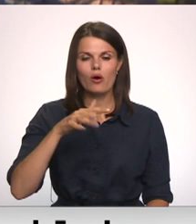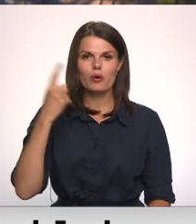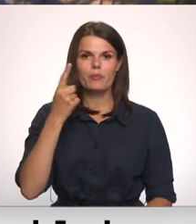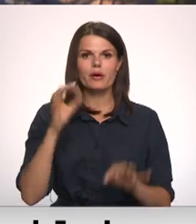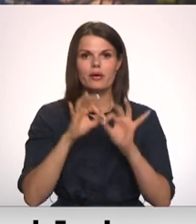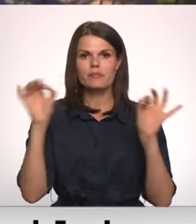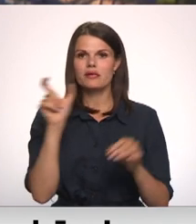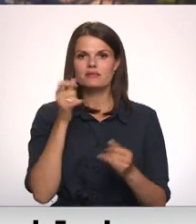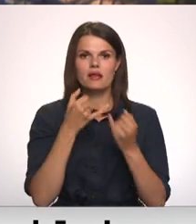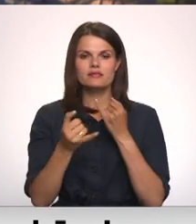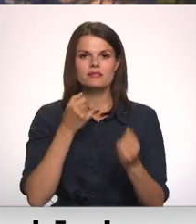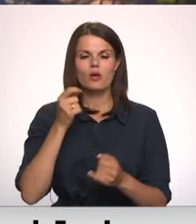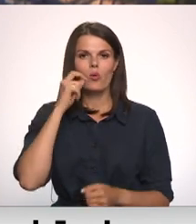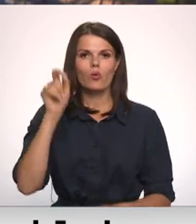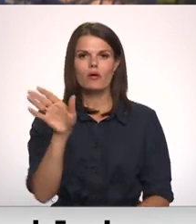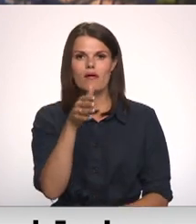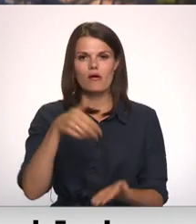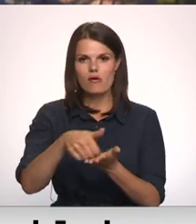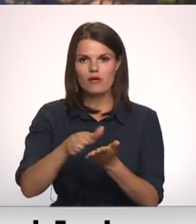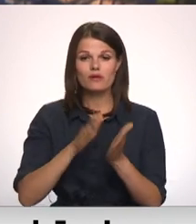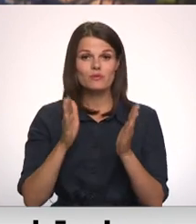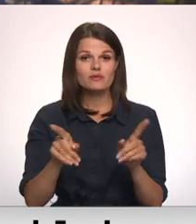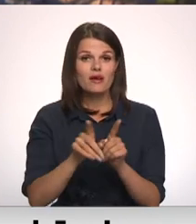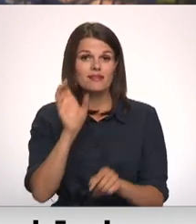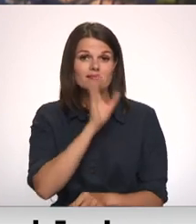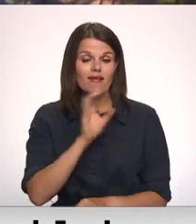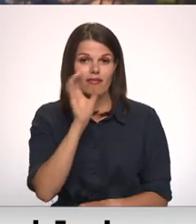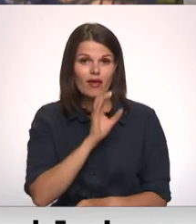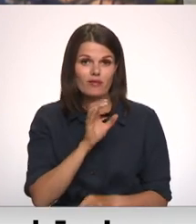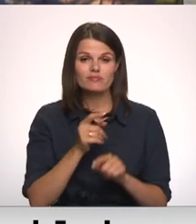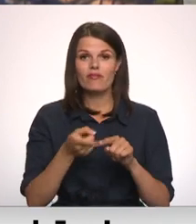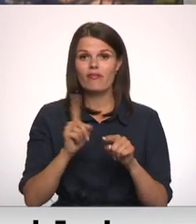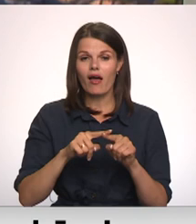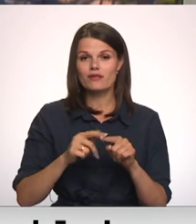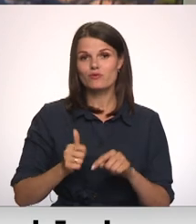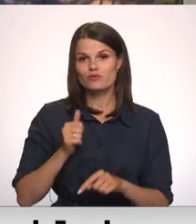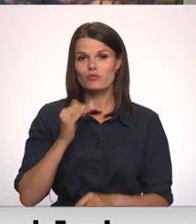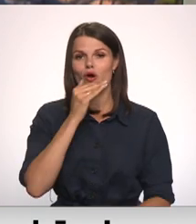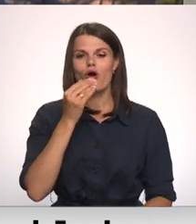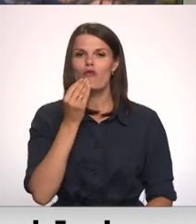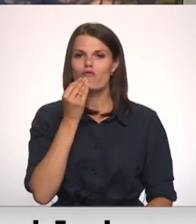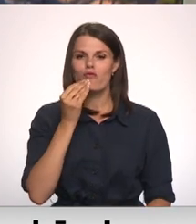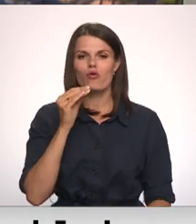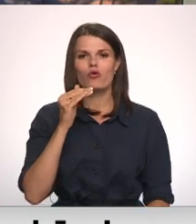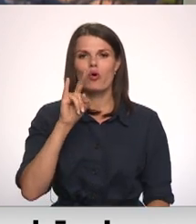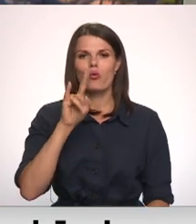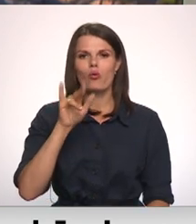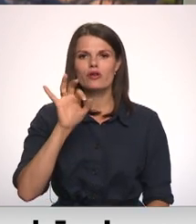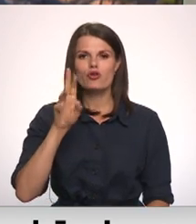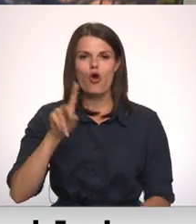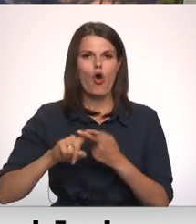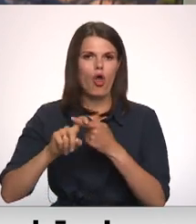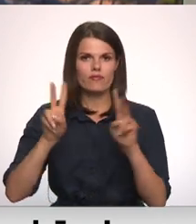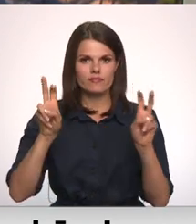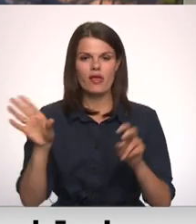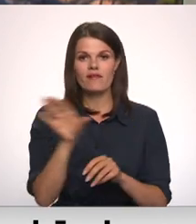pirmdienas zila dzeltenās Ukrainas karoga krāsās būs arī saldējums. Tāds ir uzņēmuma Food Union atbalsts Ukrainai un visa peļņas